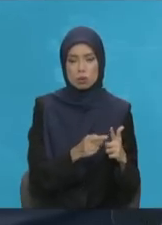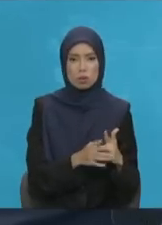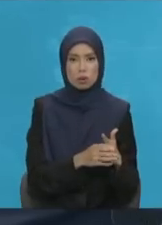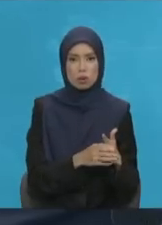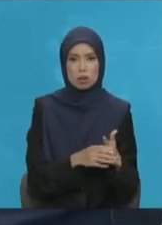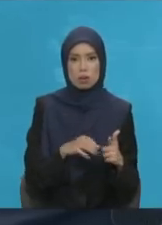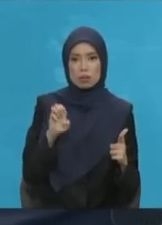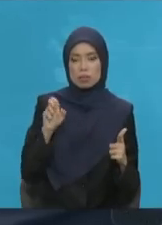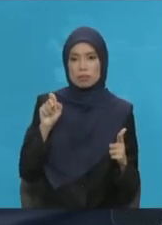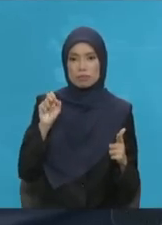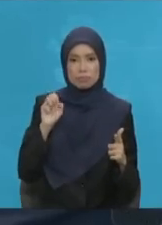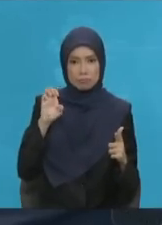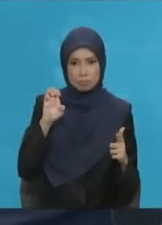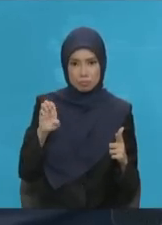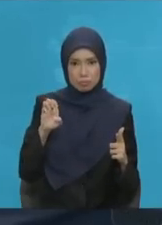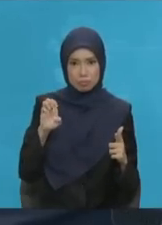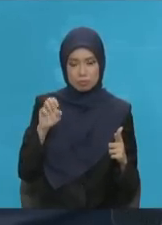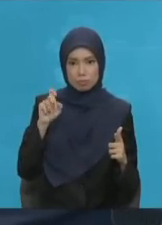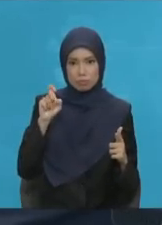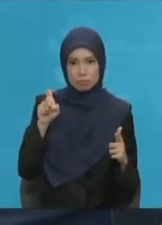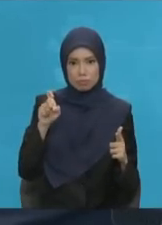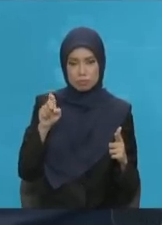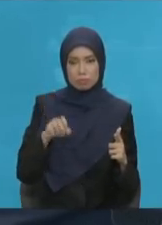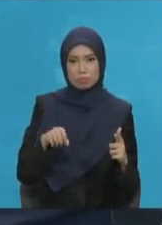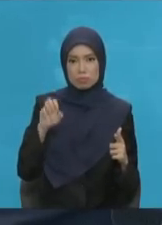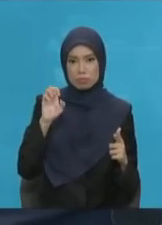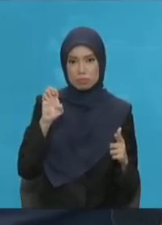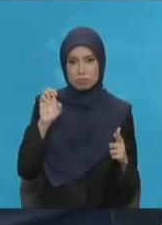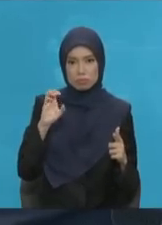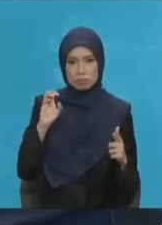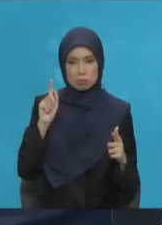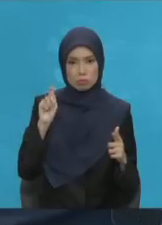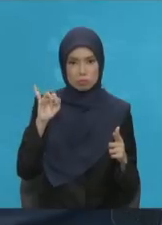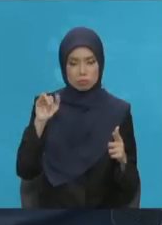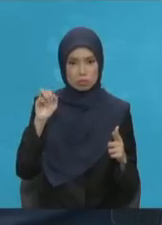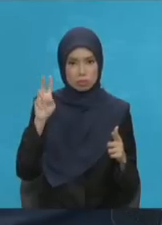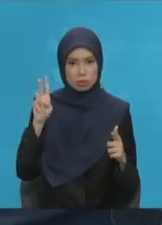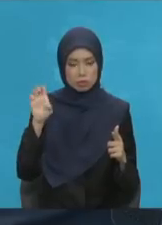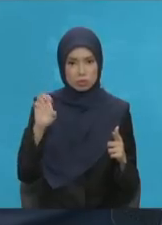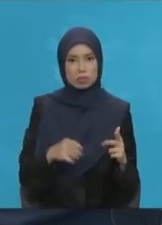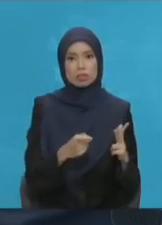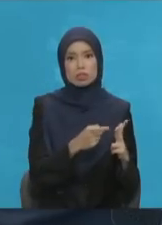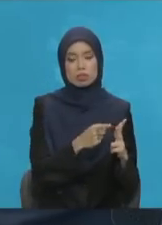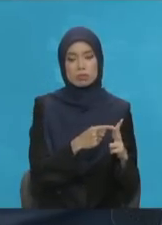eksekutif dan ketiga pihak Darussalam ESET di